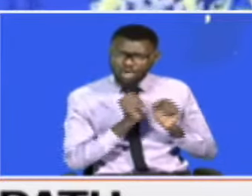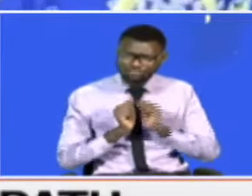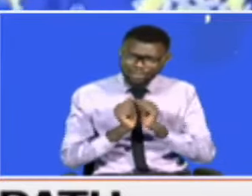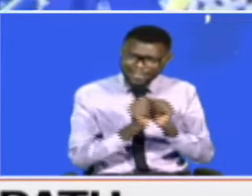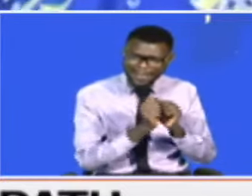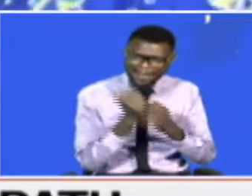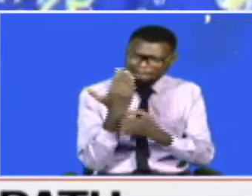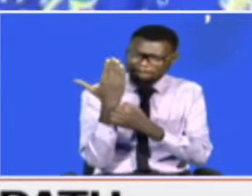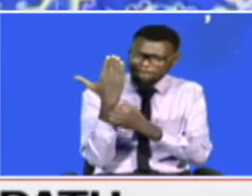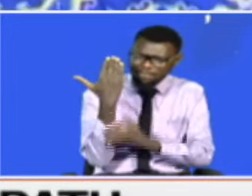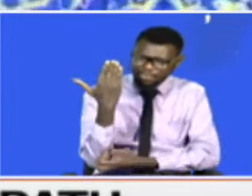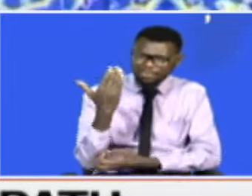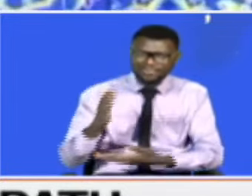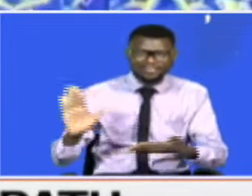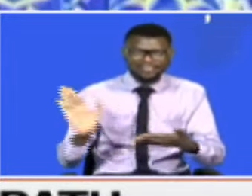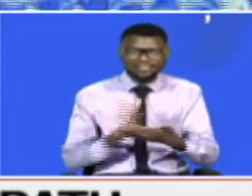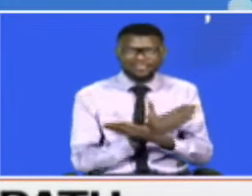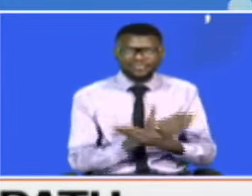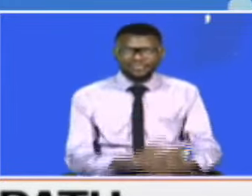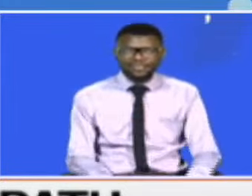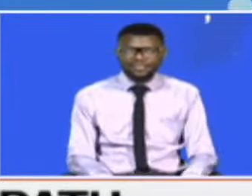maskini na kutumiwa sana.